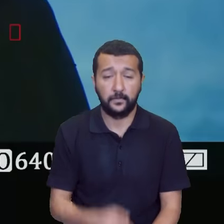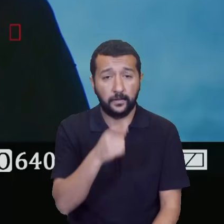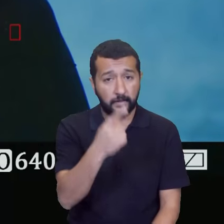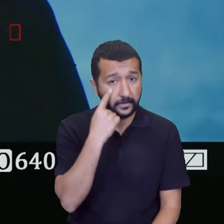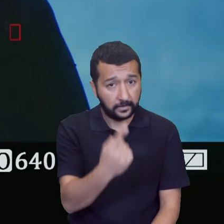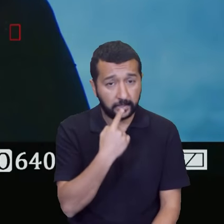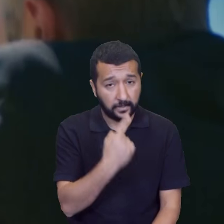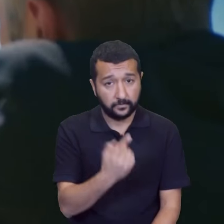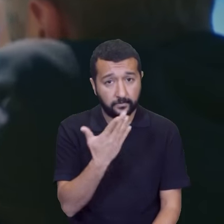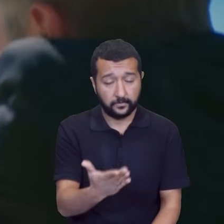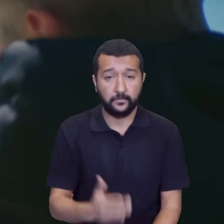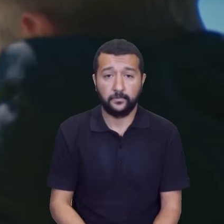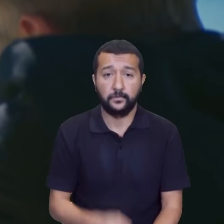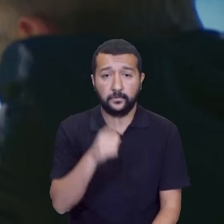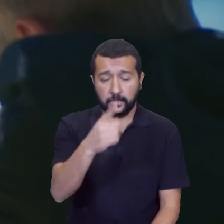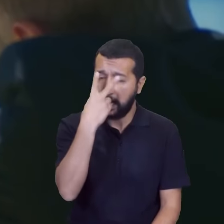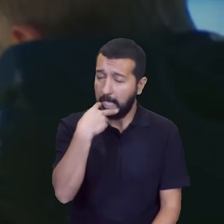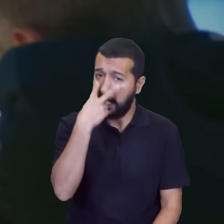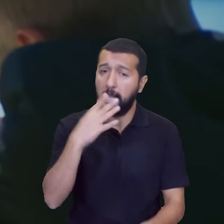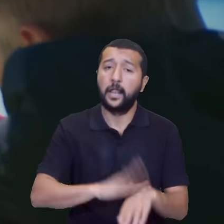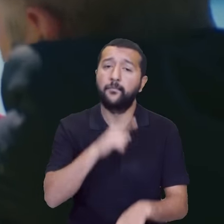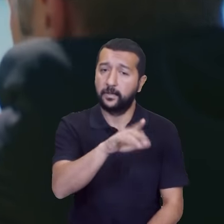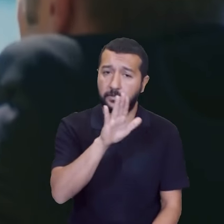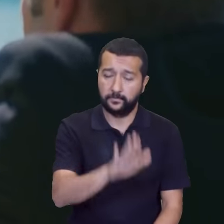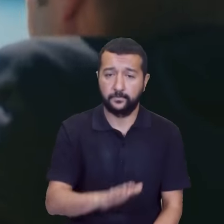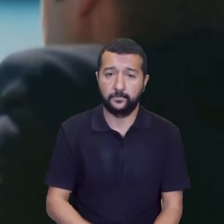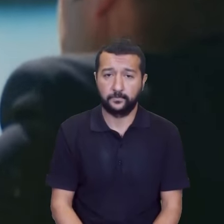Hadi amma. Yanağını tutarken çekildi. Sil gözyaşını.